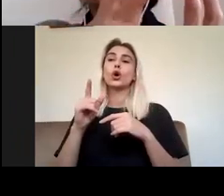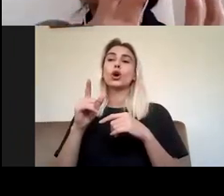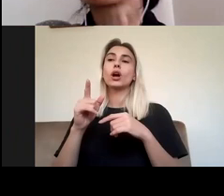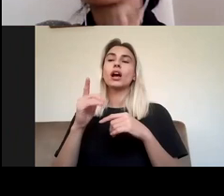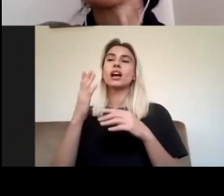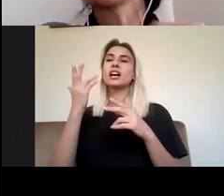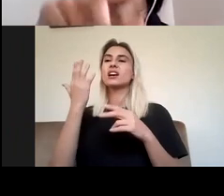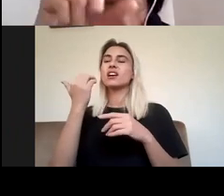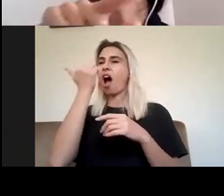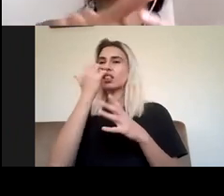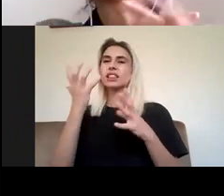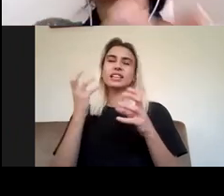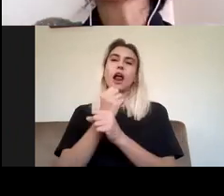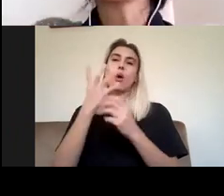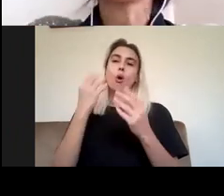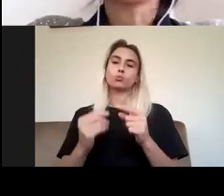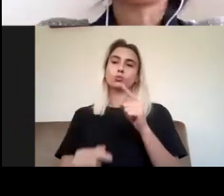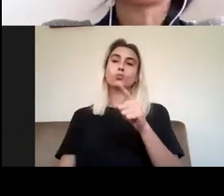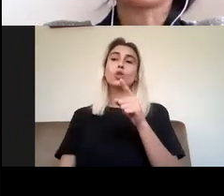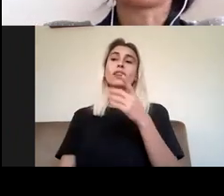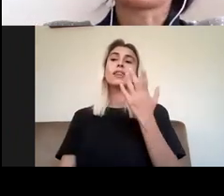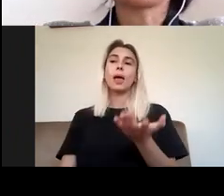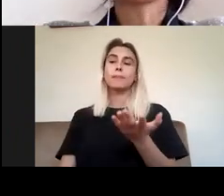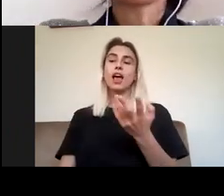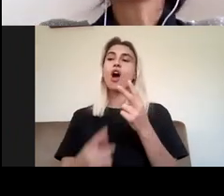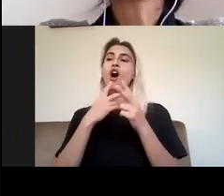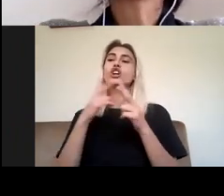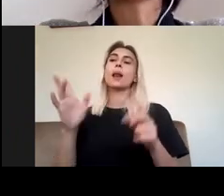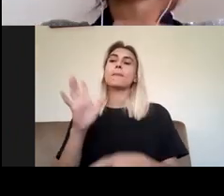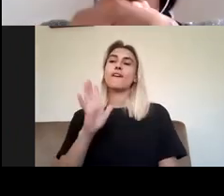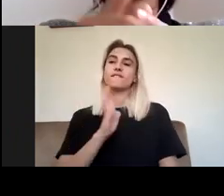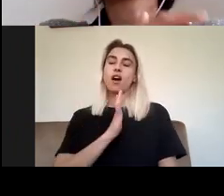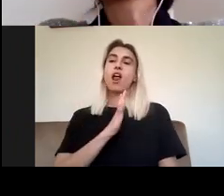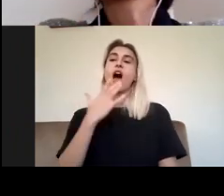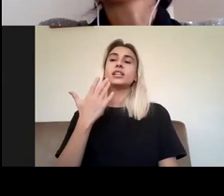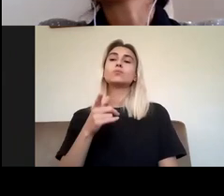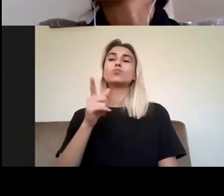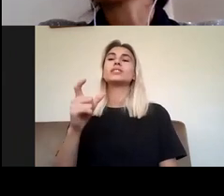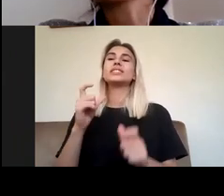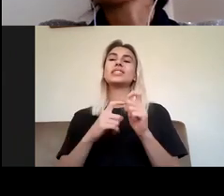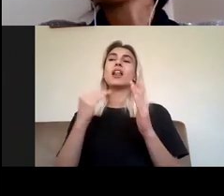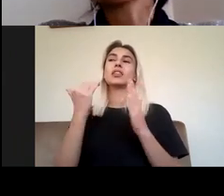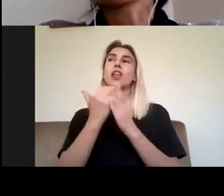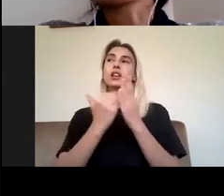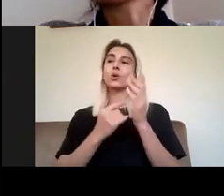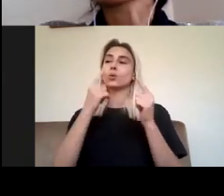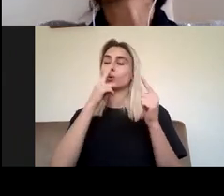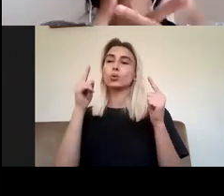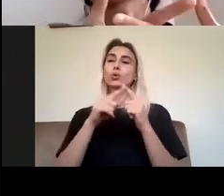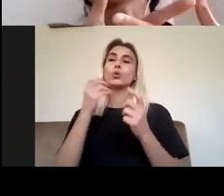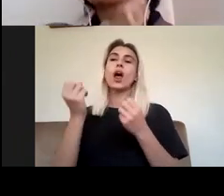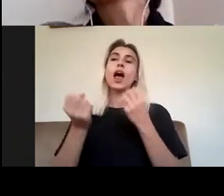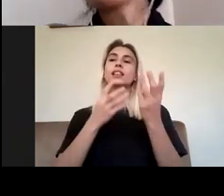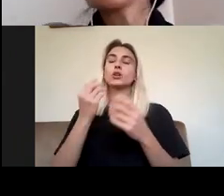kangren oluşturmuş durumda. Burada da mesela şöyle açıklamalar var. Aslında bu standartlara uygun üreticiler tarafından